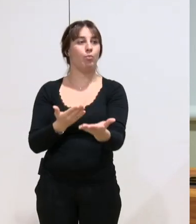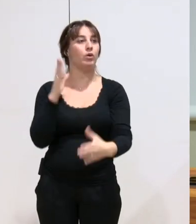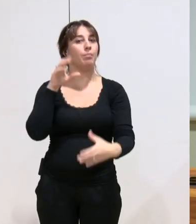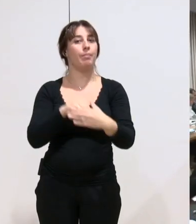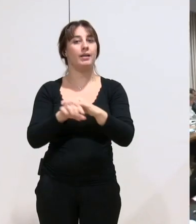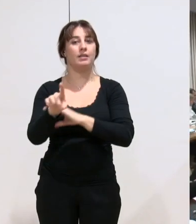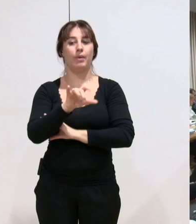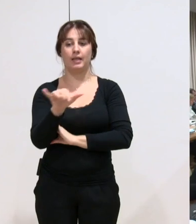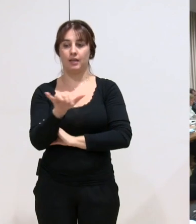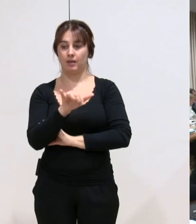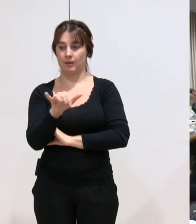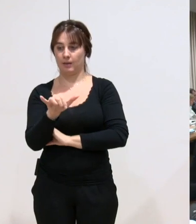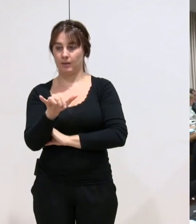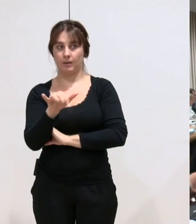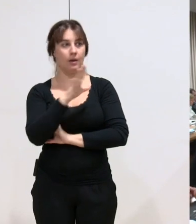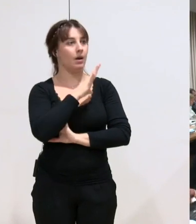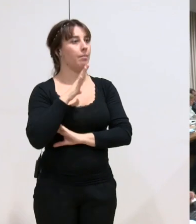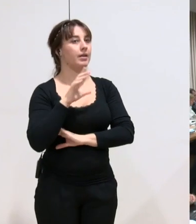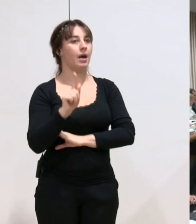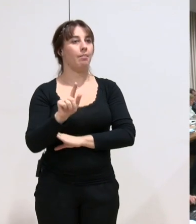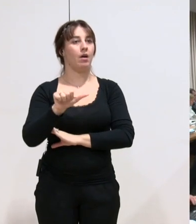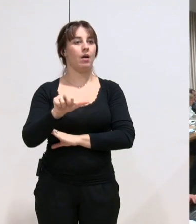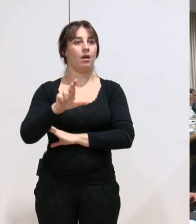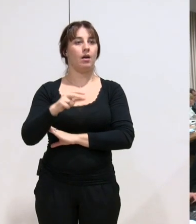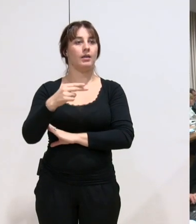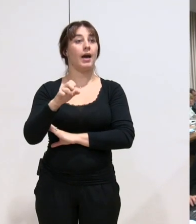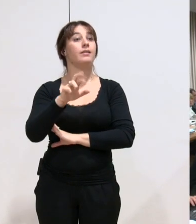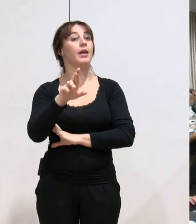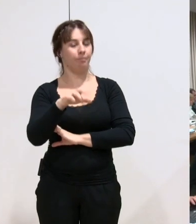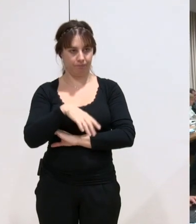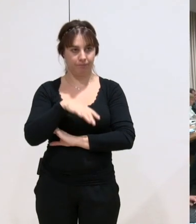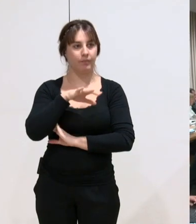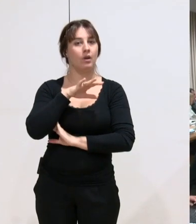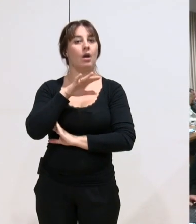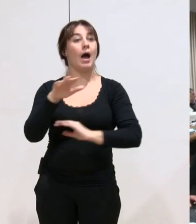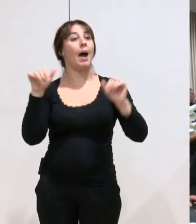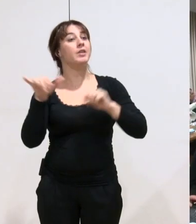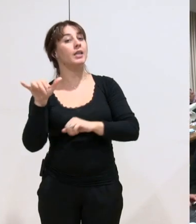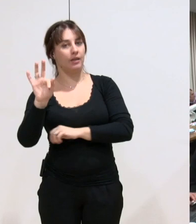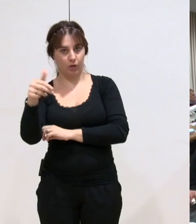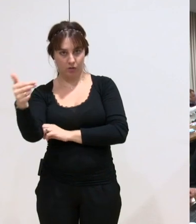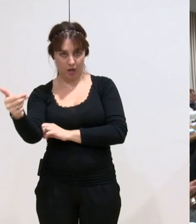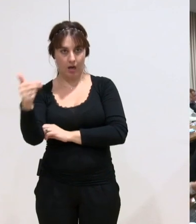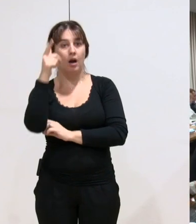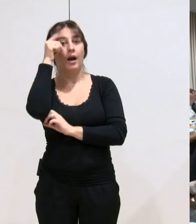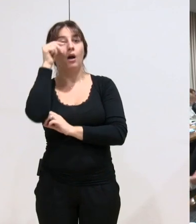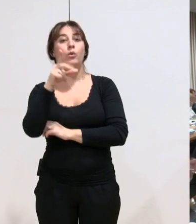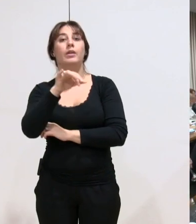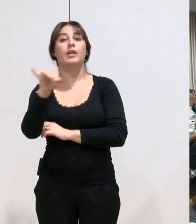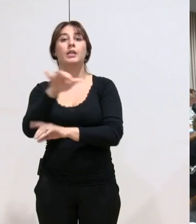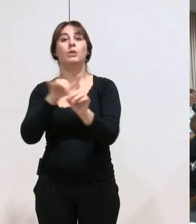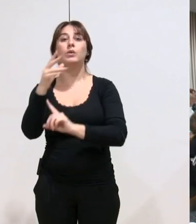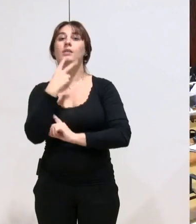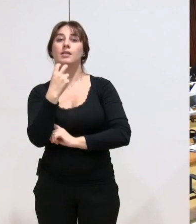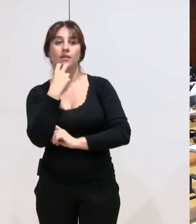vote? Madame Garnier. Qui s'abstient? Front National, Les Républicains, UDI, Société